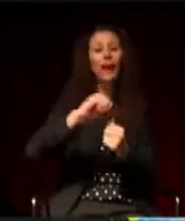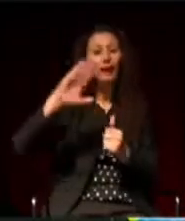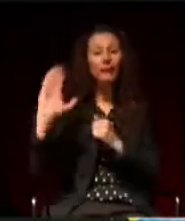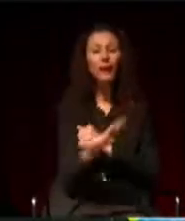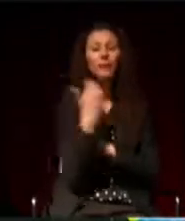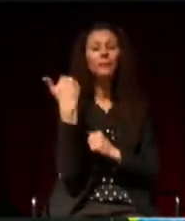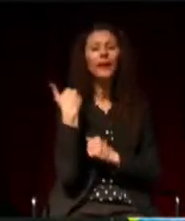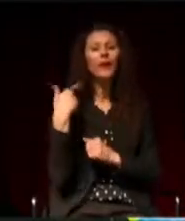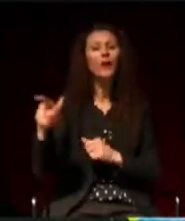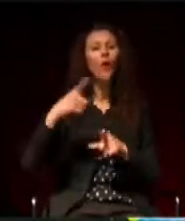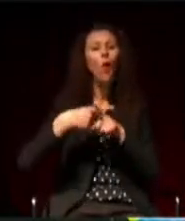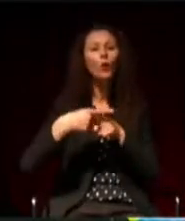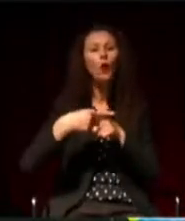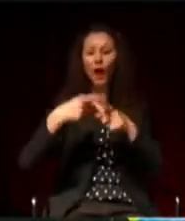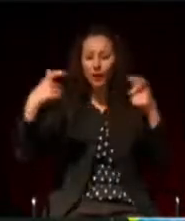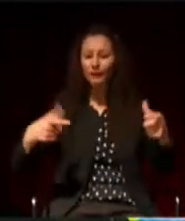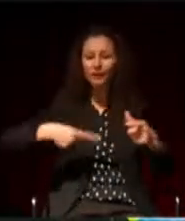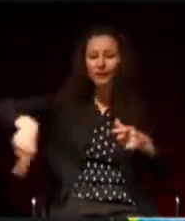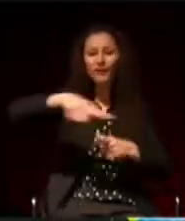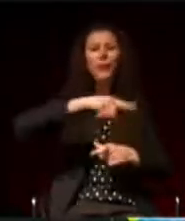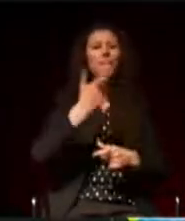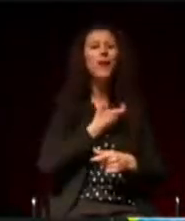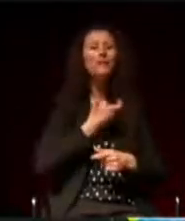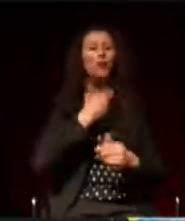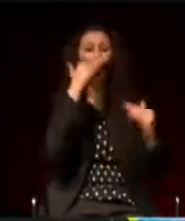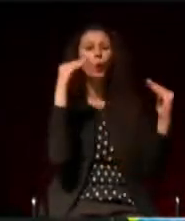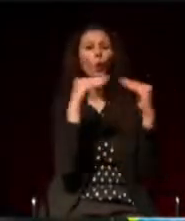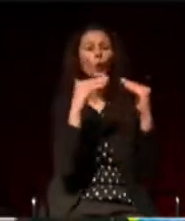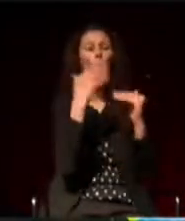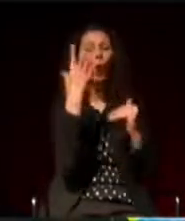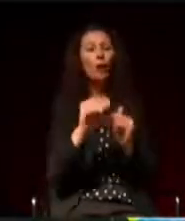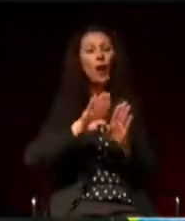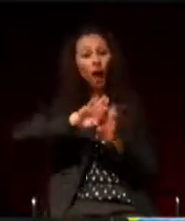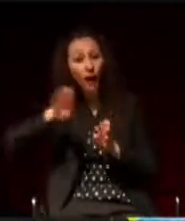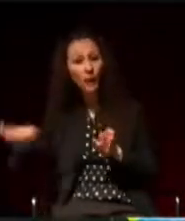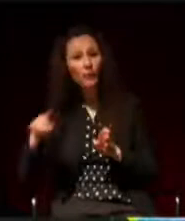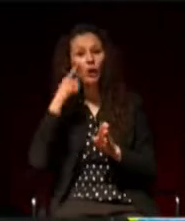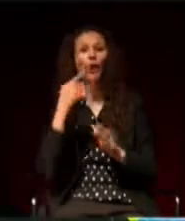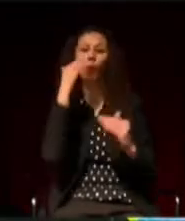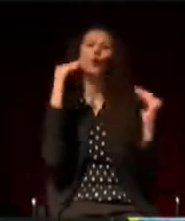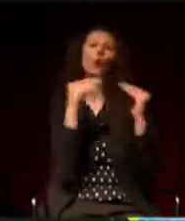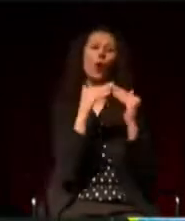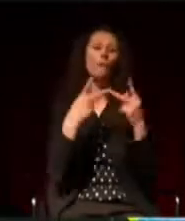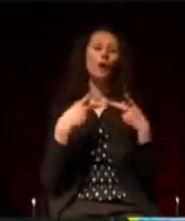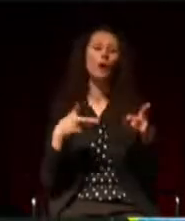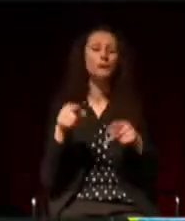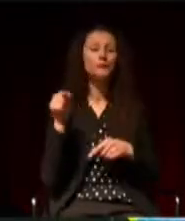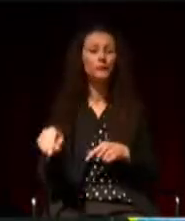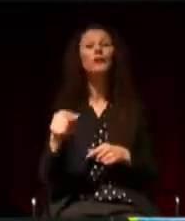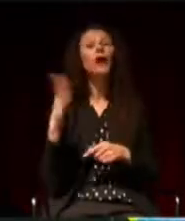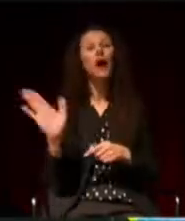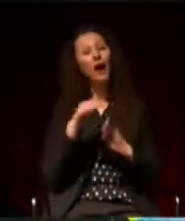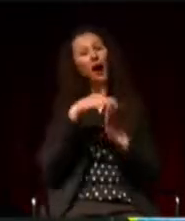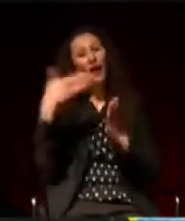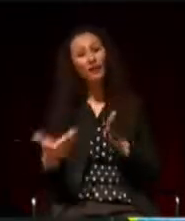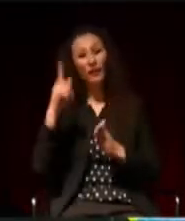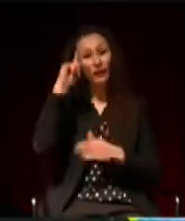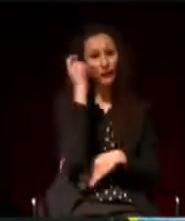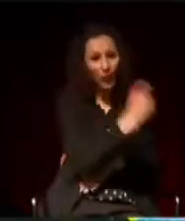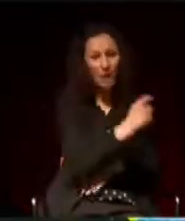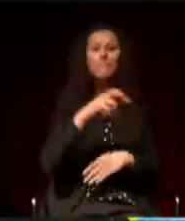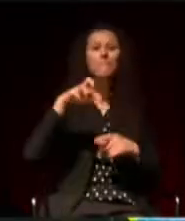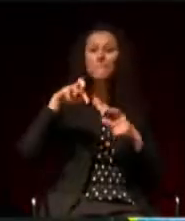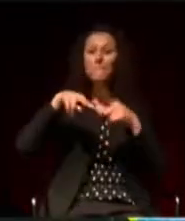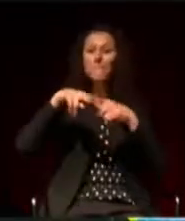yapılan yapının ortak alanları yürürlükteki mevzuata uygun olarak ayrılmak kaydıyla uygulama yapılır. Ayrıca talep edilmesi halinde